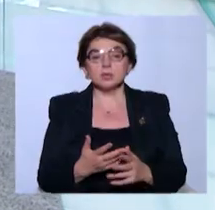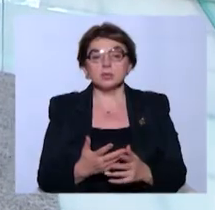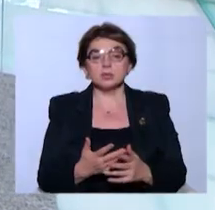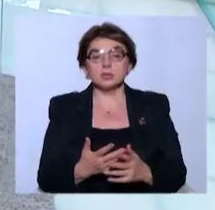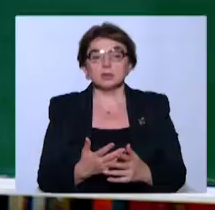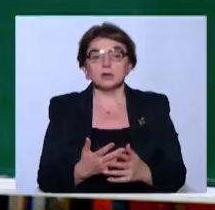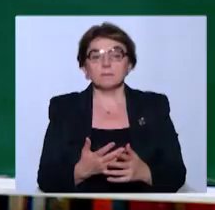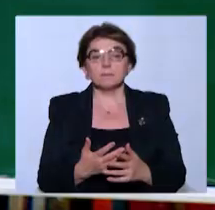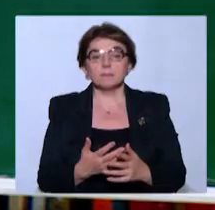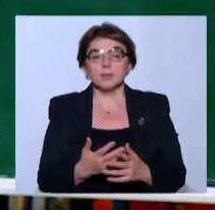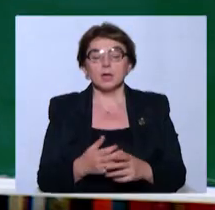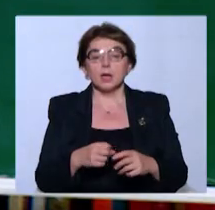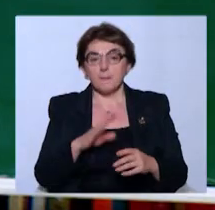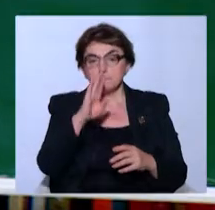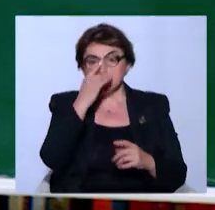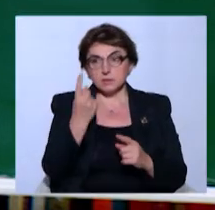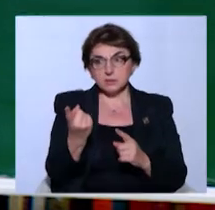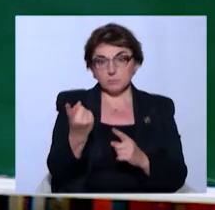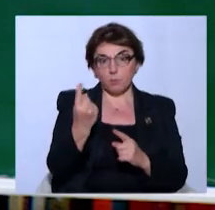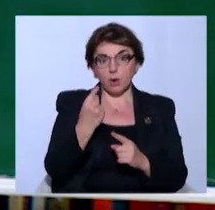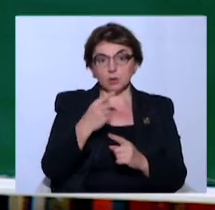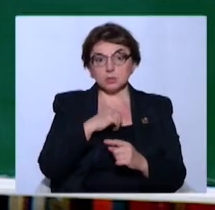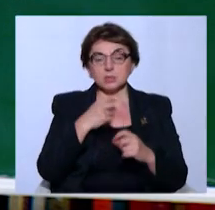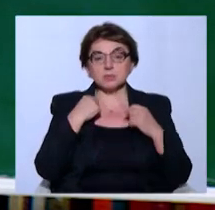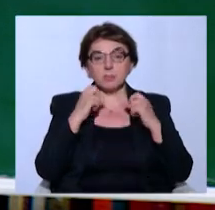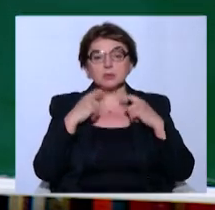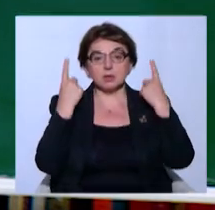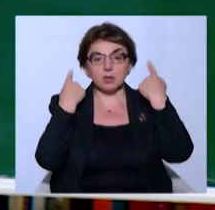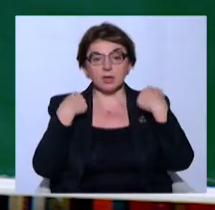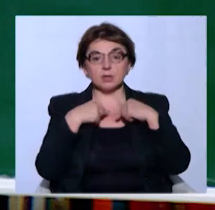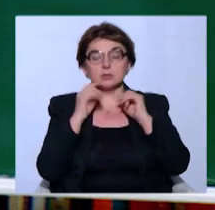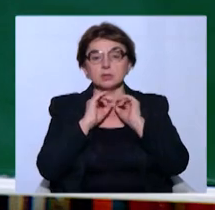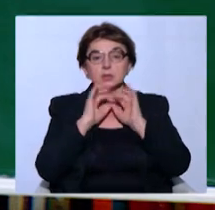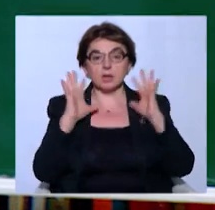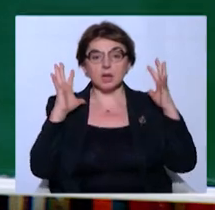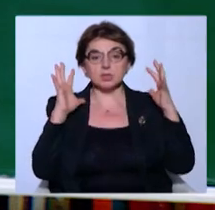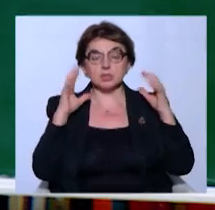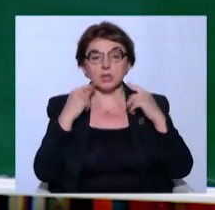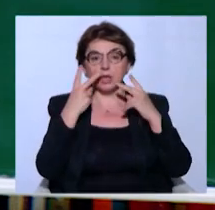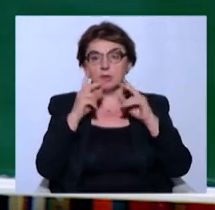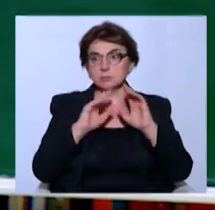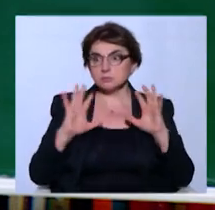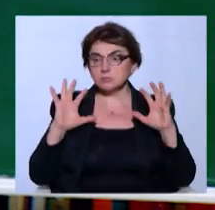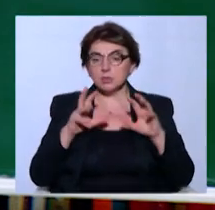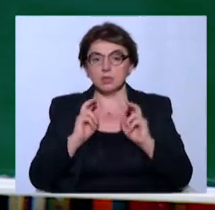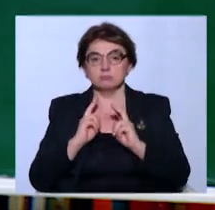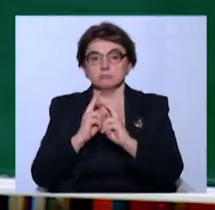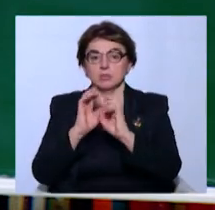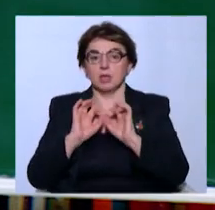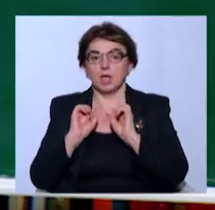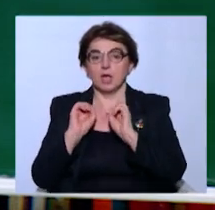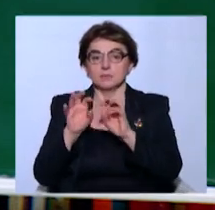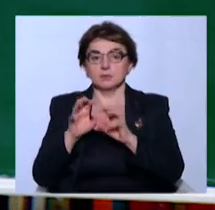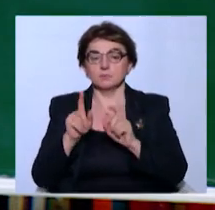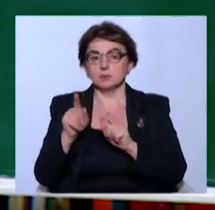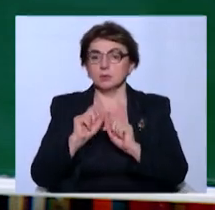საკვებისათვის, წყლის მოსაპოვებლად. გარდა ამისა, ჩრდილოეთ ნახევარსფეროში მყოფი